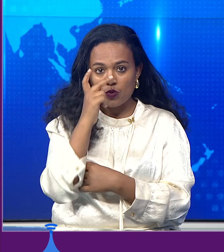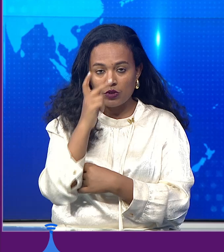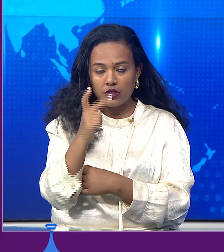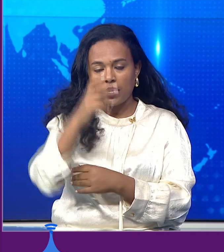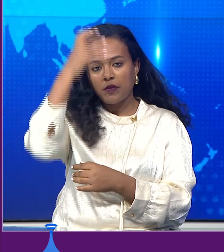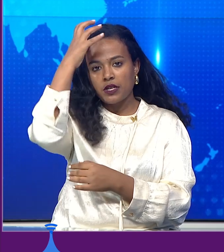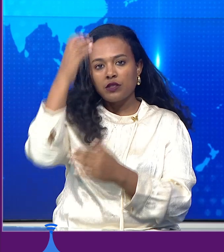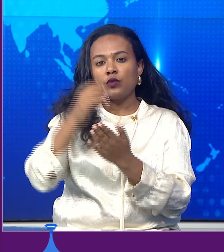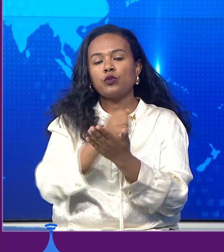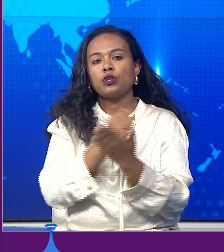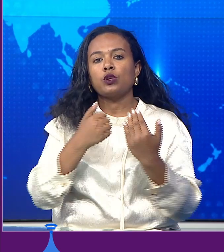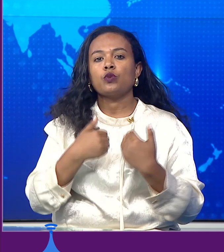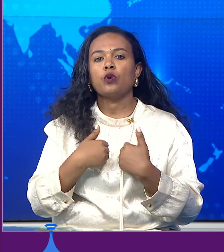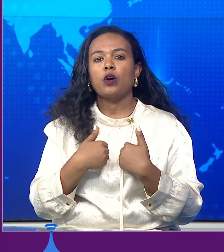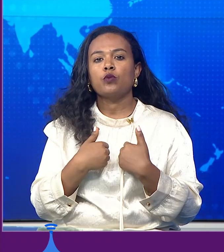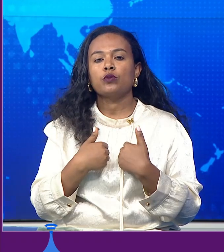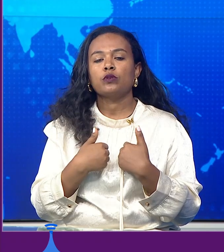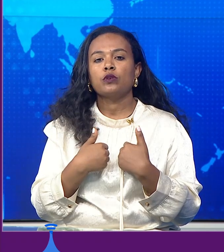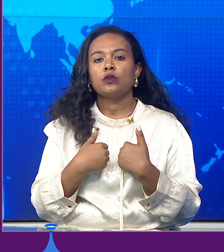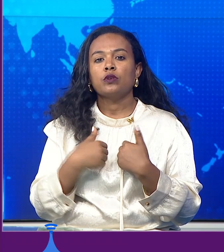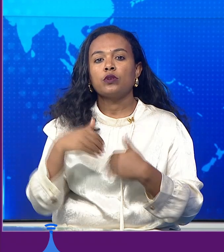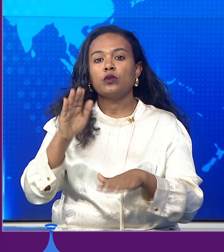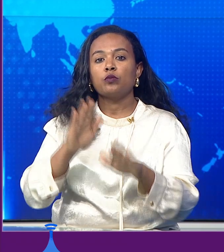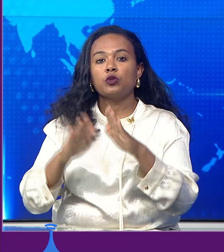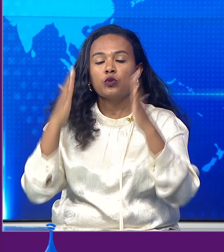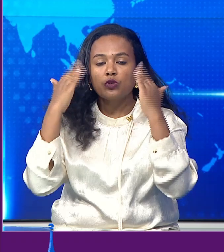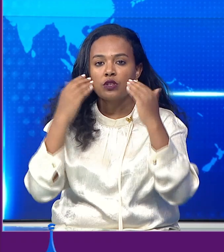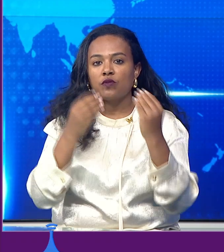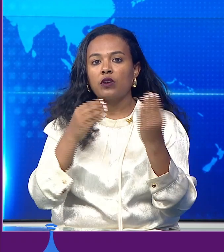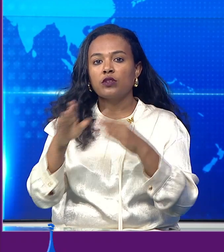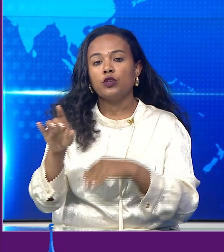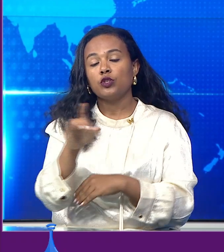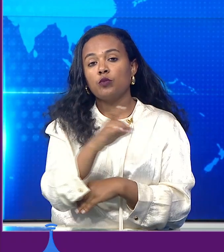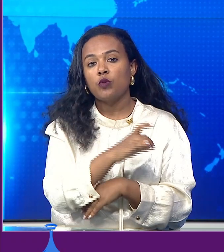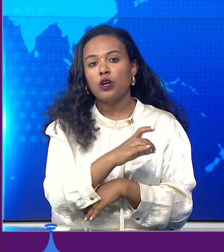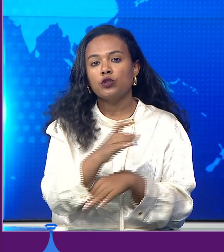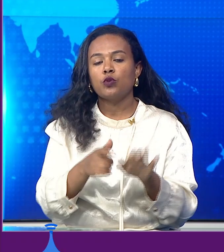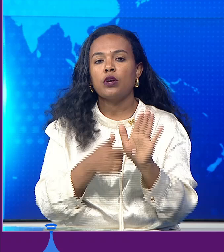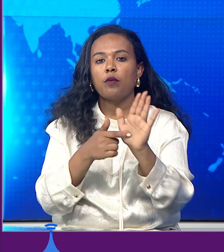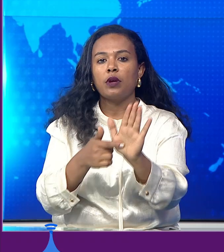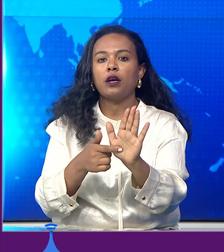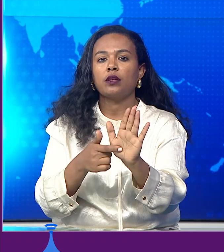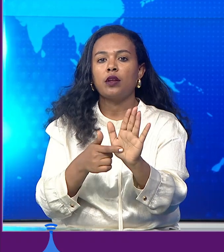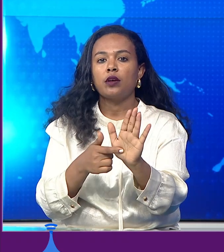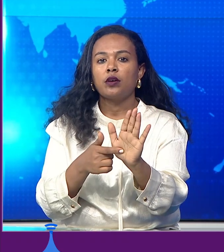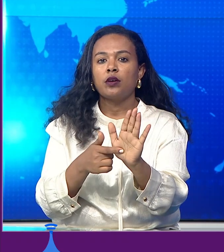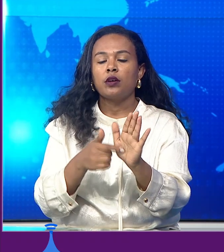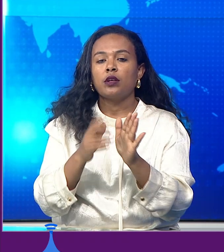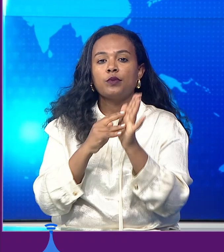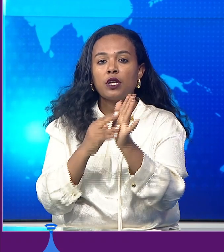መንግስት እየወሰዳቸው ያሉ የፖሊሲና የሪፎርም እርምጃዎች ተስፋ ሰጪ መሆናቸው ያመላክታል።